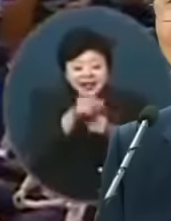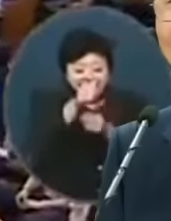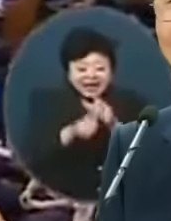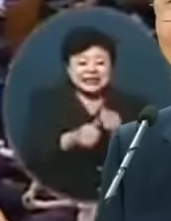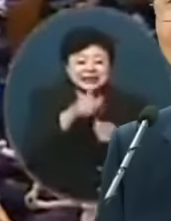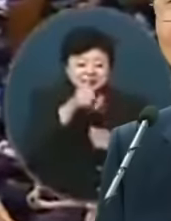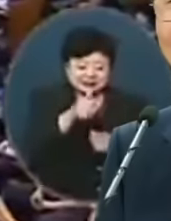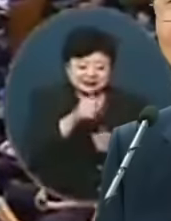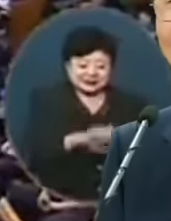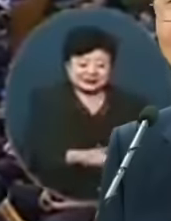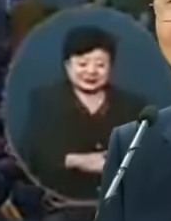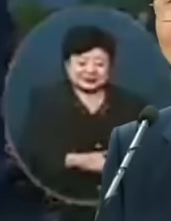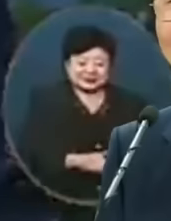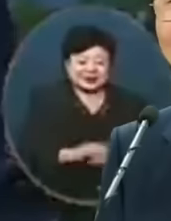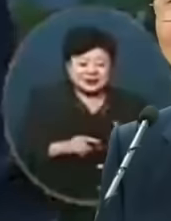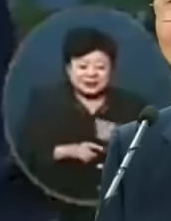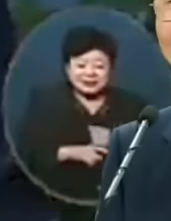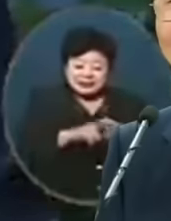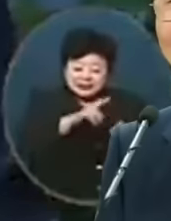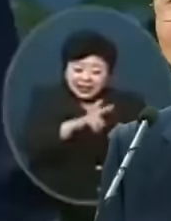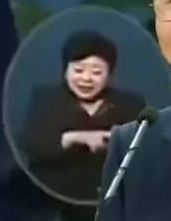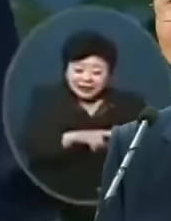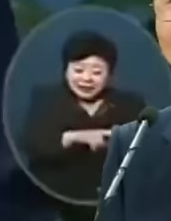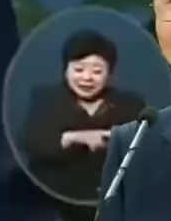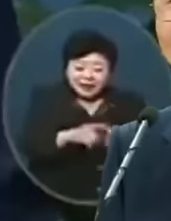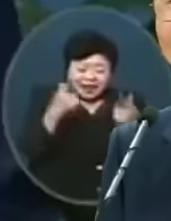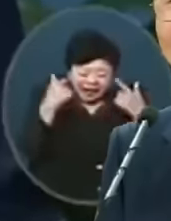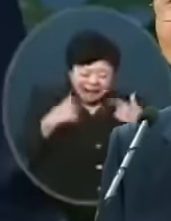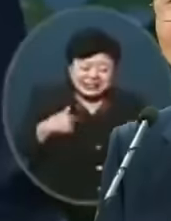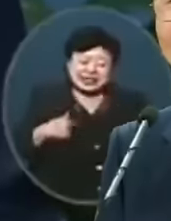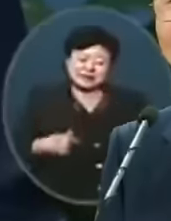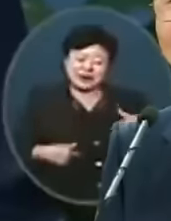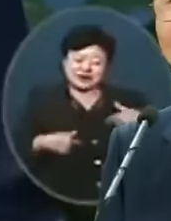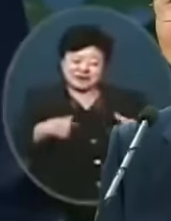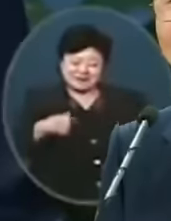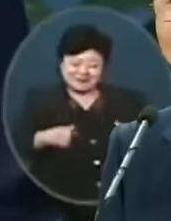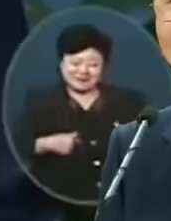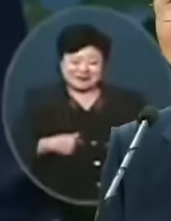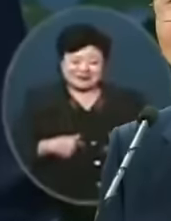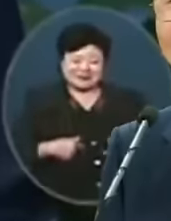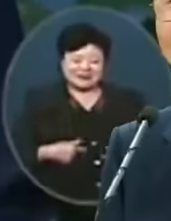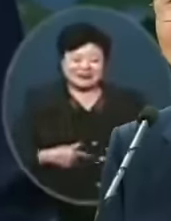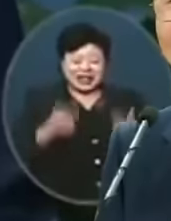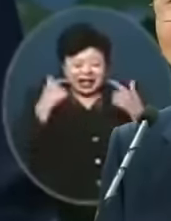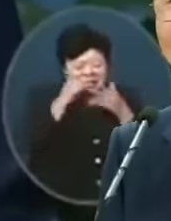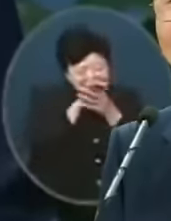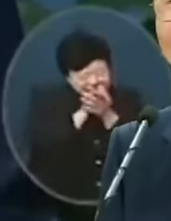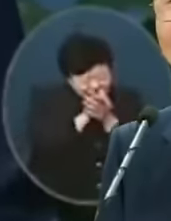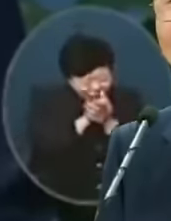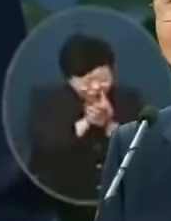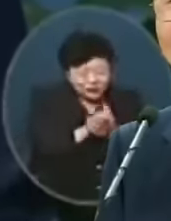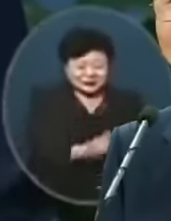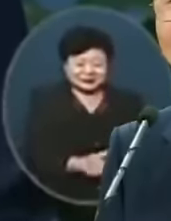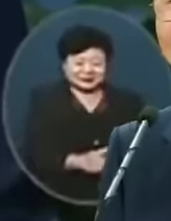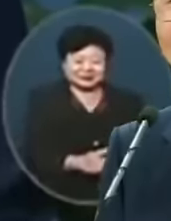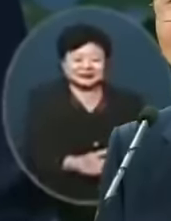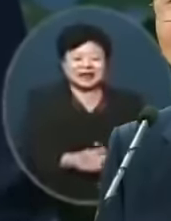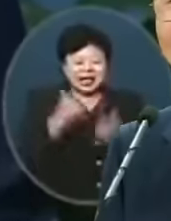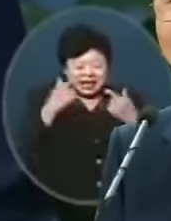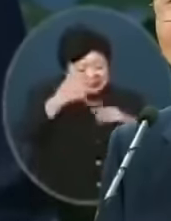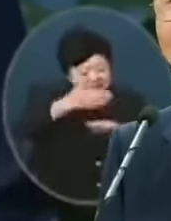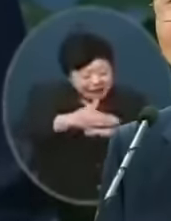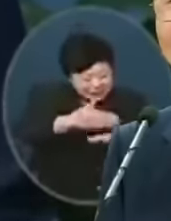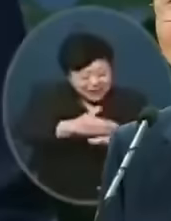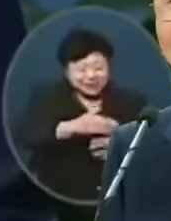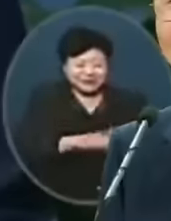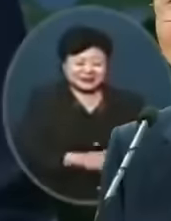하나님이 뜻하시는 것은 우리가 늘 기뻐하는 것입니다. 늘 기도하고 늘 감사하라.